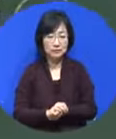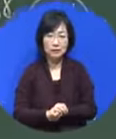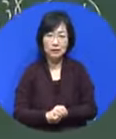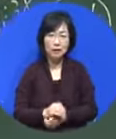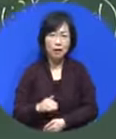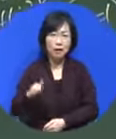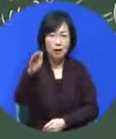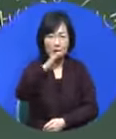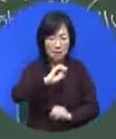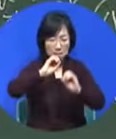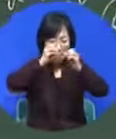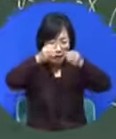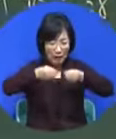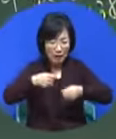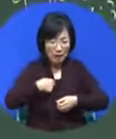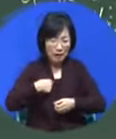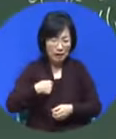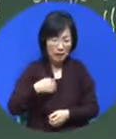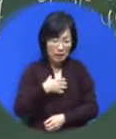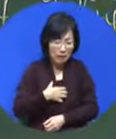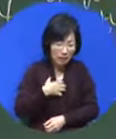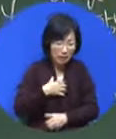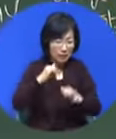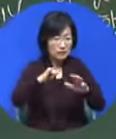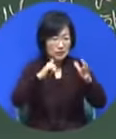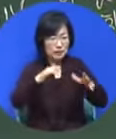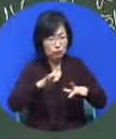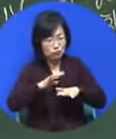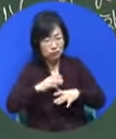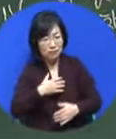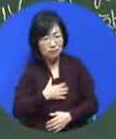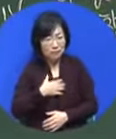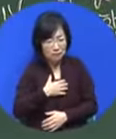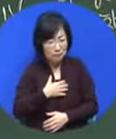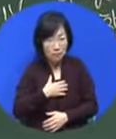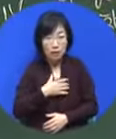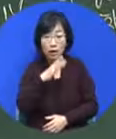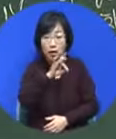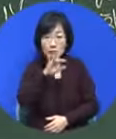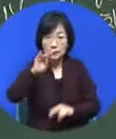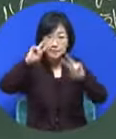속는 어 당하는 말합니다